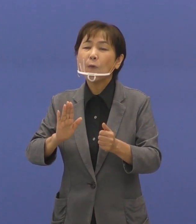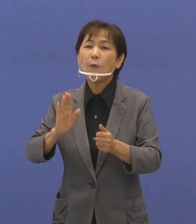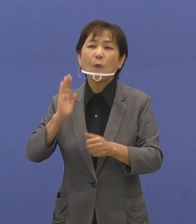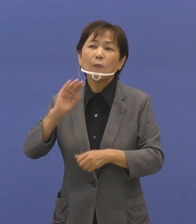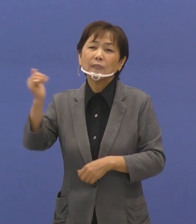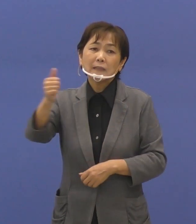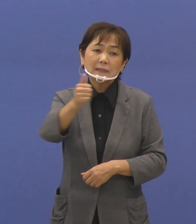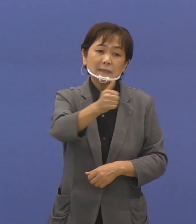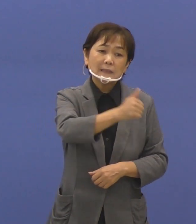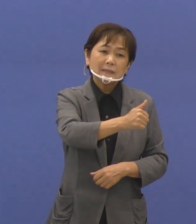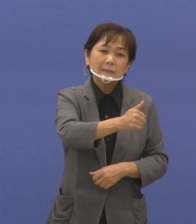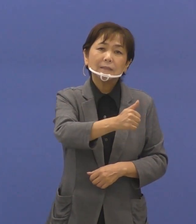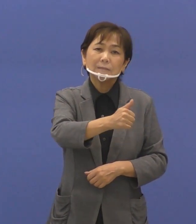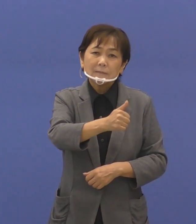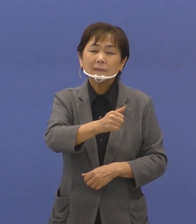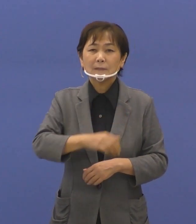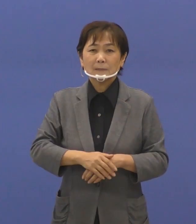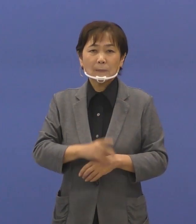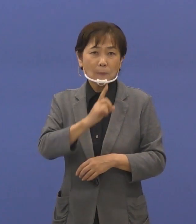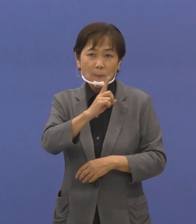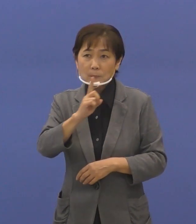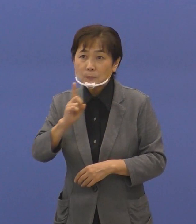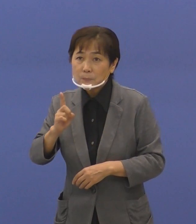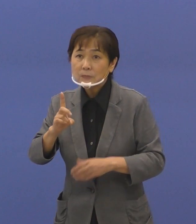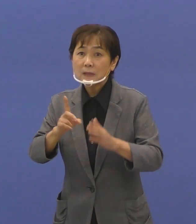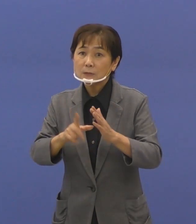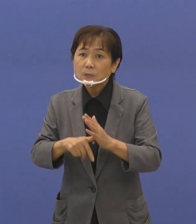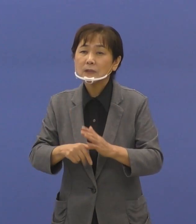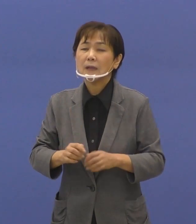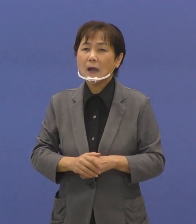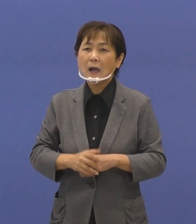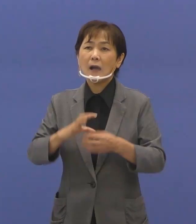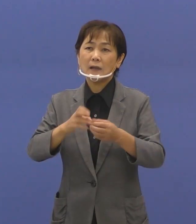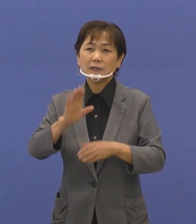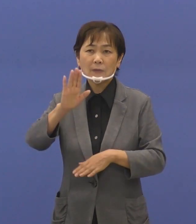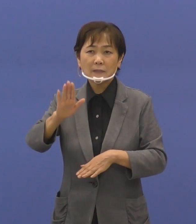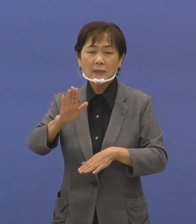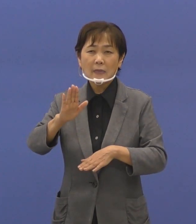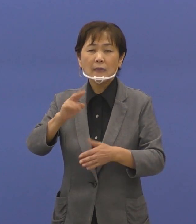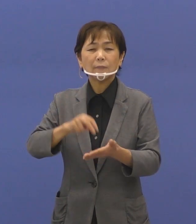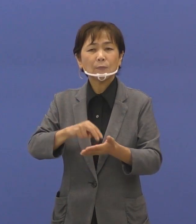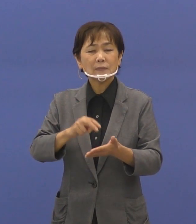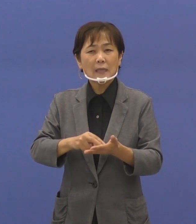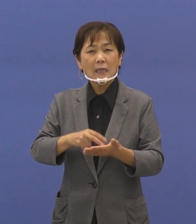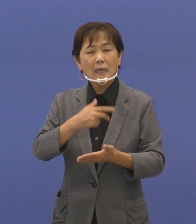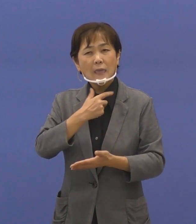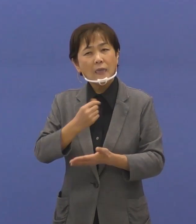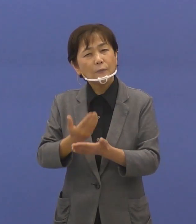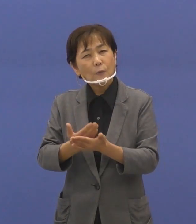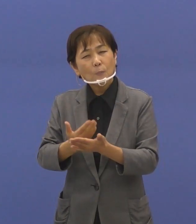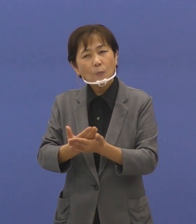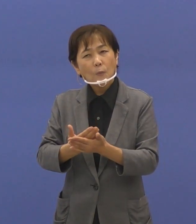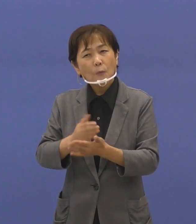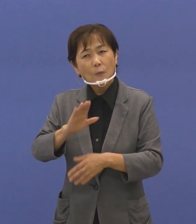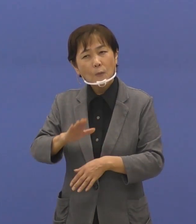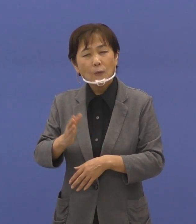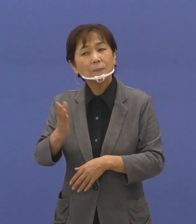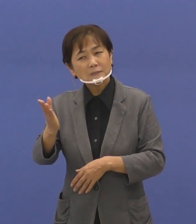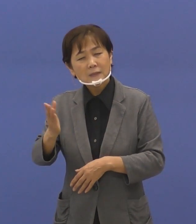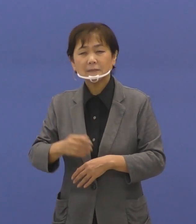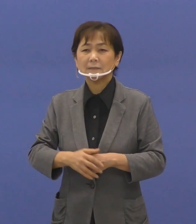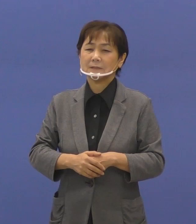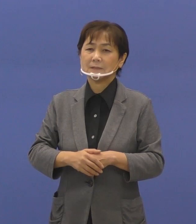と、岩手県として国に何か注文をつけたいものがあればお聞かせください。 はい。岩手県とし